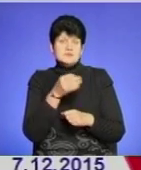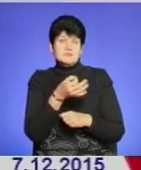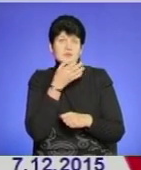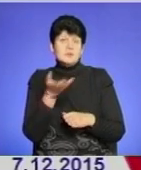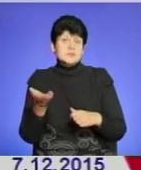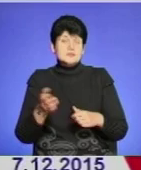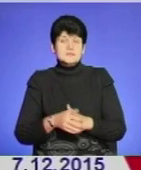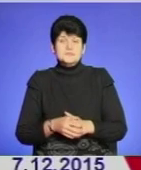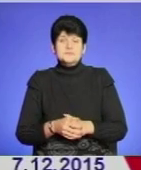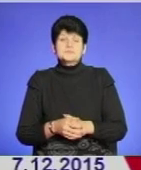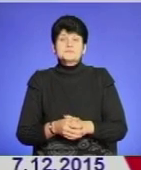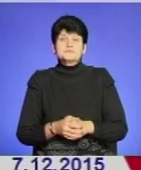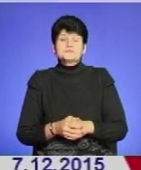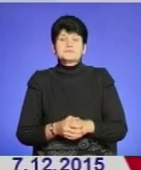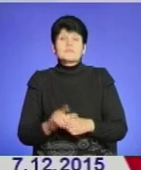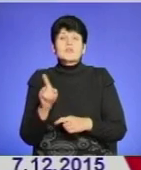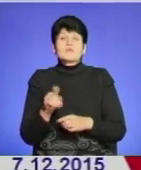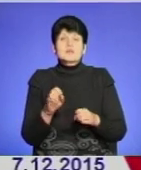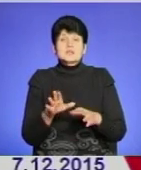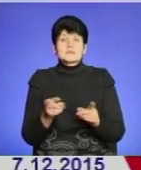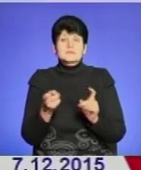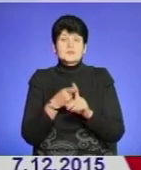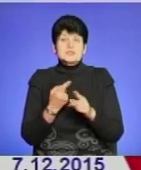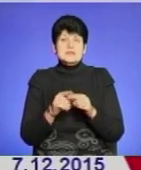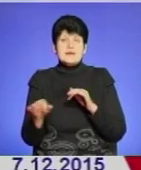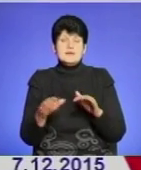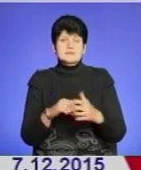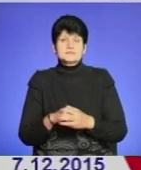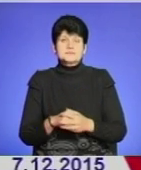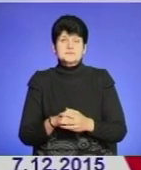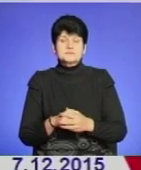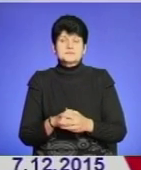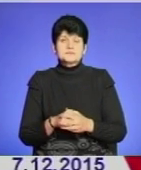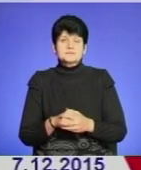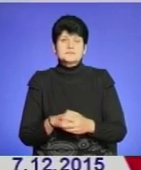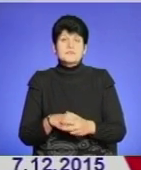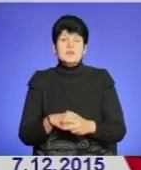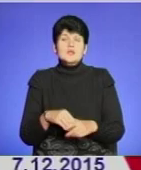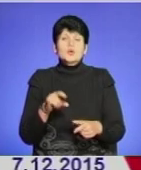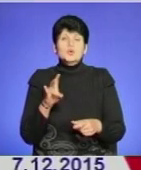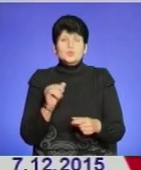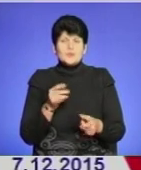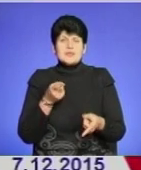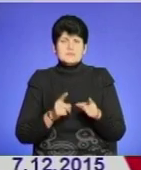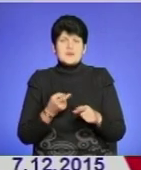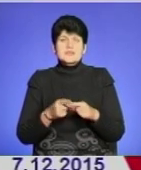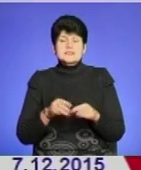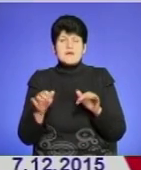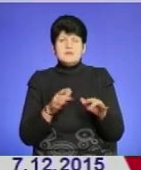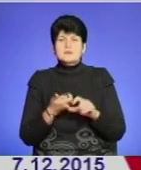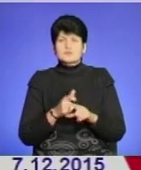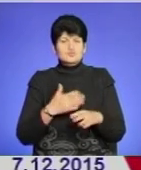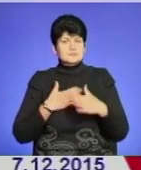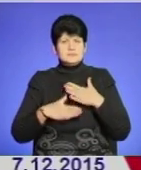подобається. Чому вирішили долучитися до цієї акції? Ну, насправді ця акція дуже приємна